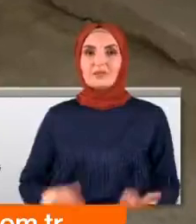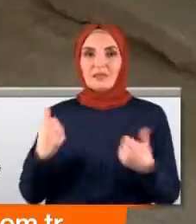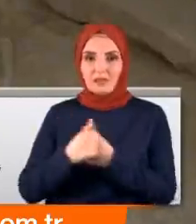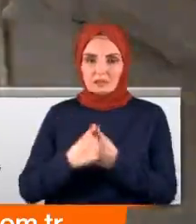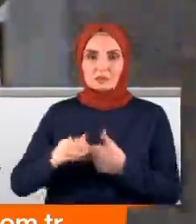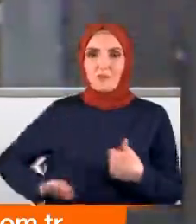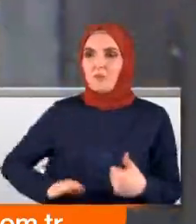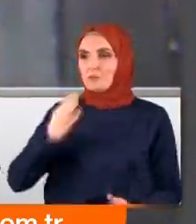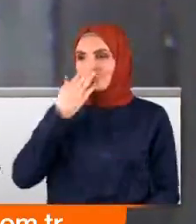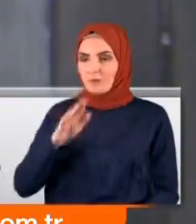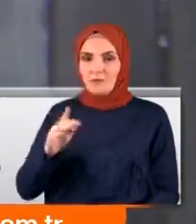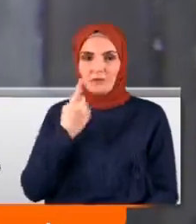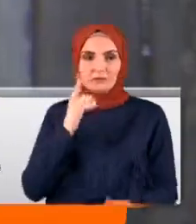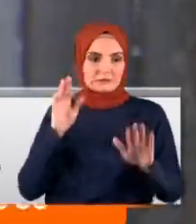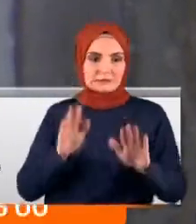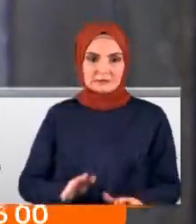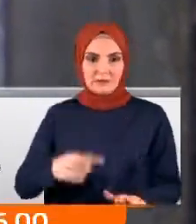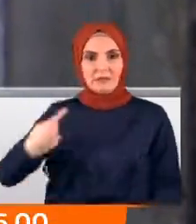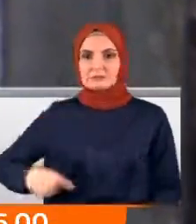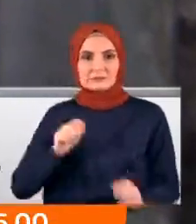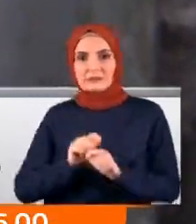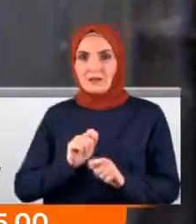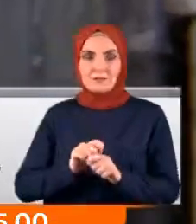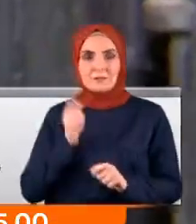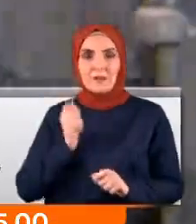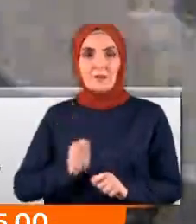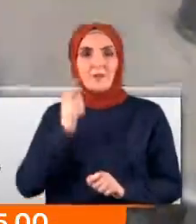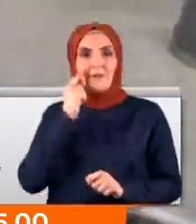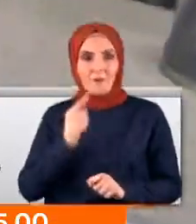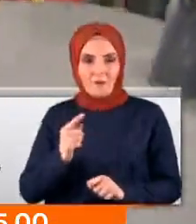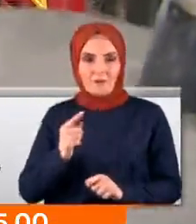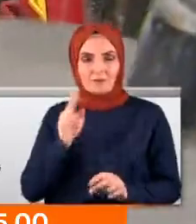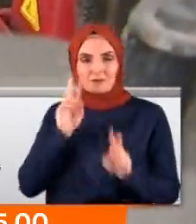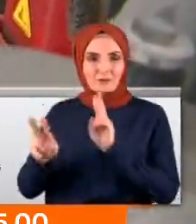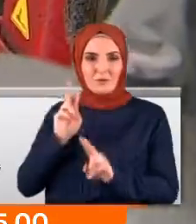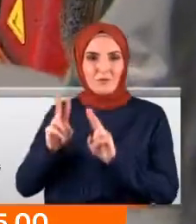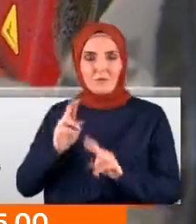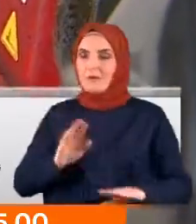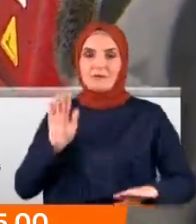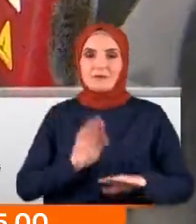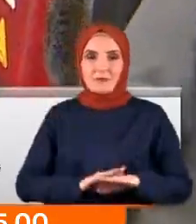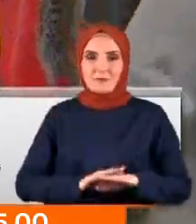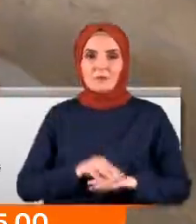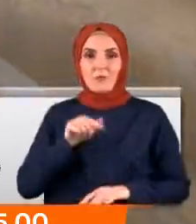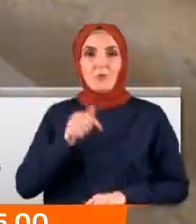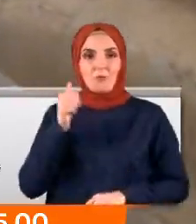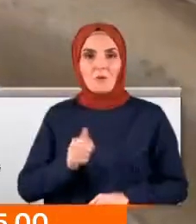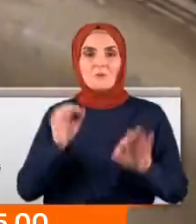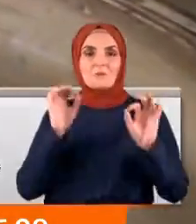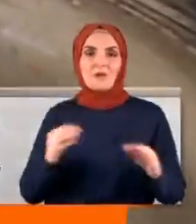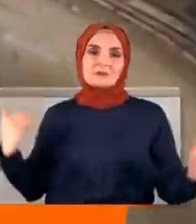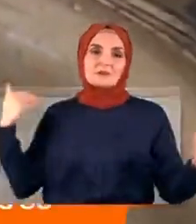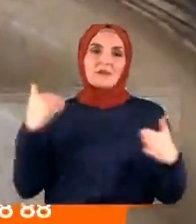gün lastik tamir etmek zorunda kalınca o güne kadar gördüklerini uyguladı. Ve o gün bugündür sanayide yatıp kalkıyor.